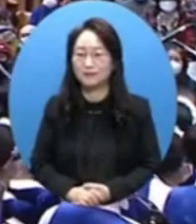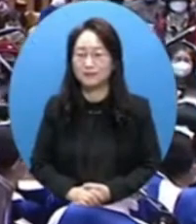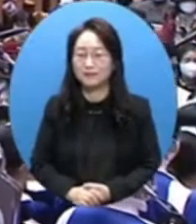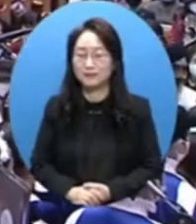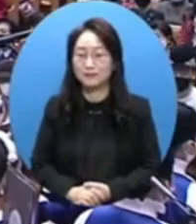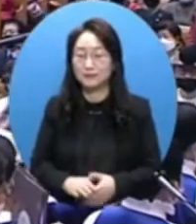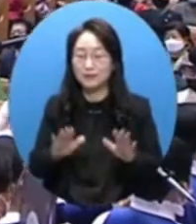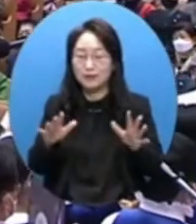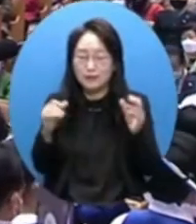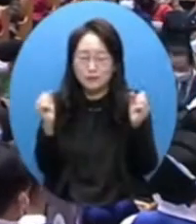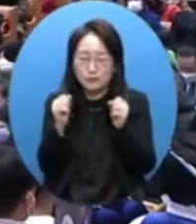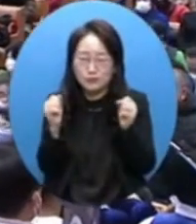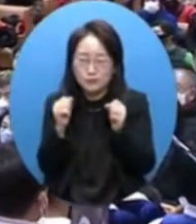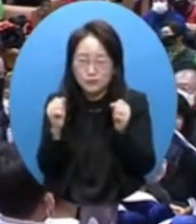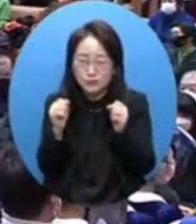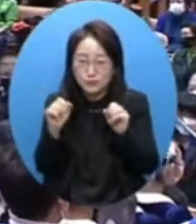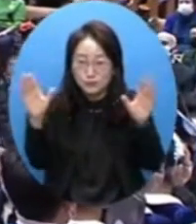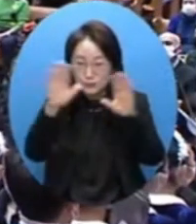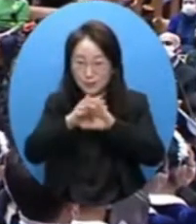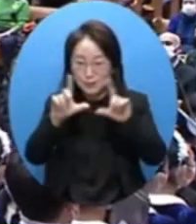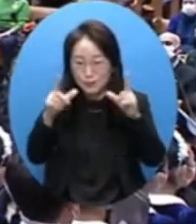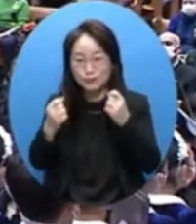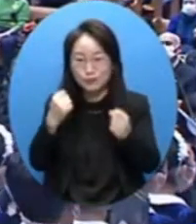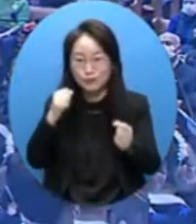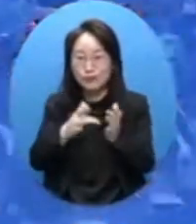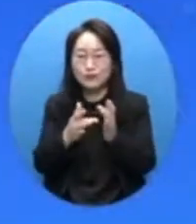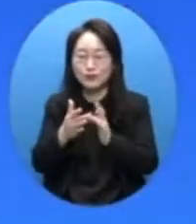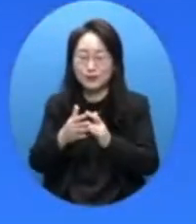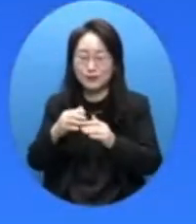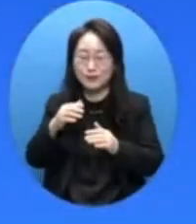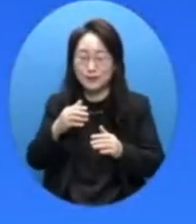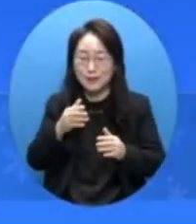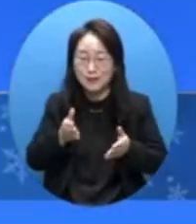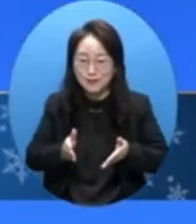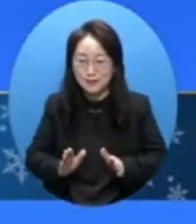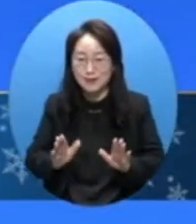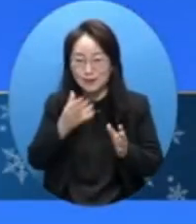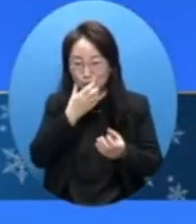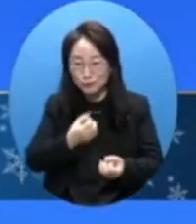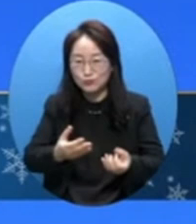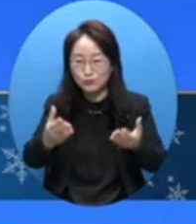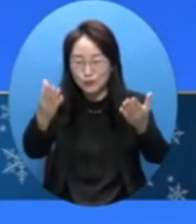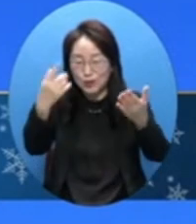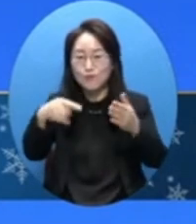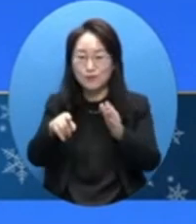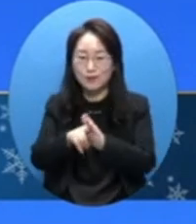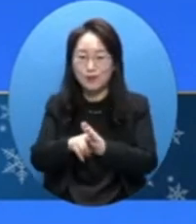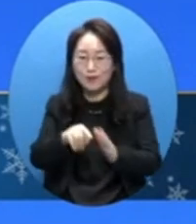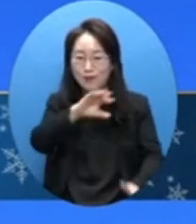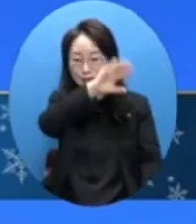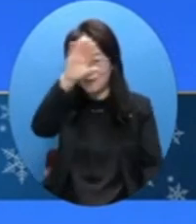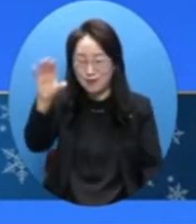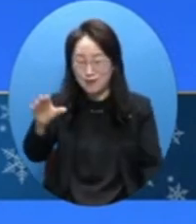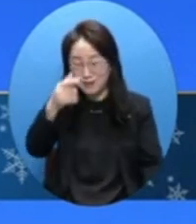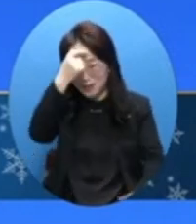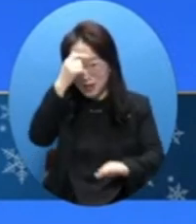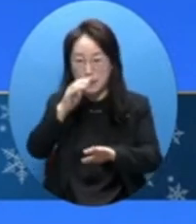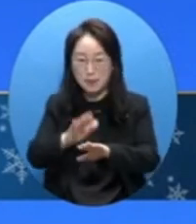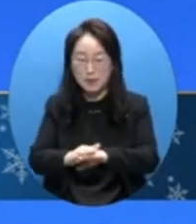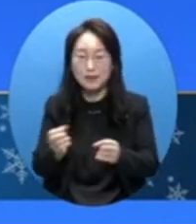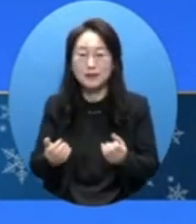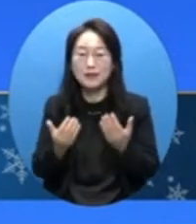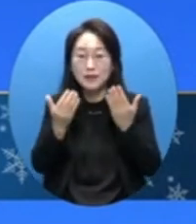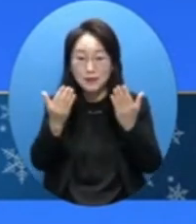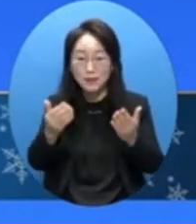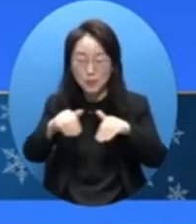이렇게 추운 날씨에도 불구하고 예수님의 탄생을 축하하게 성탄절에 열 예배 참여하신 여러분